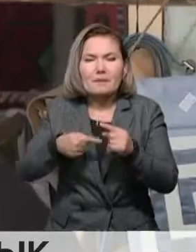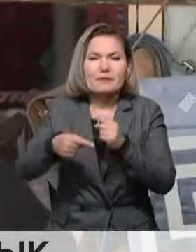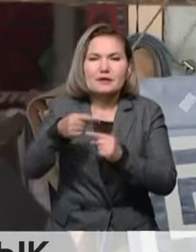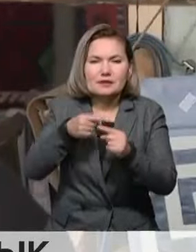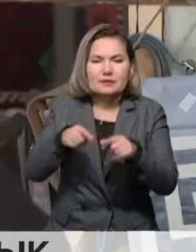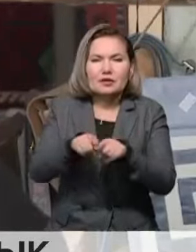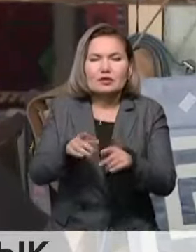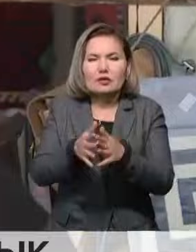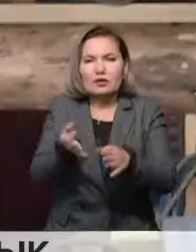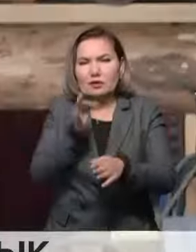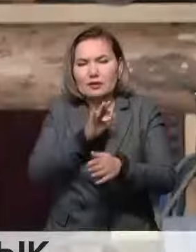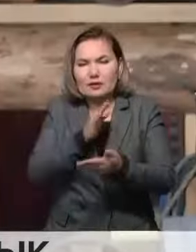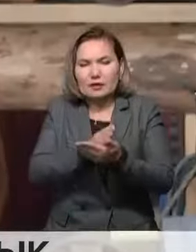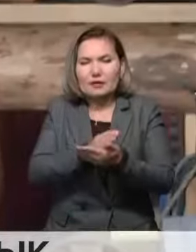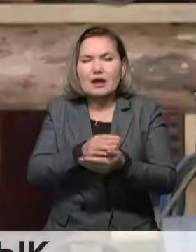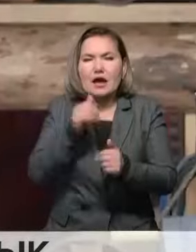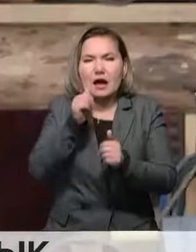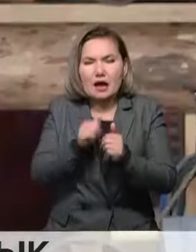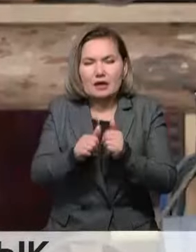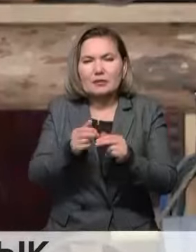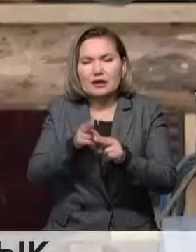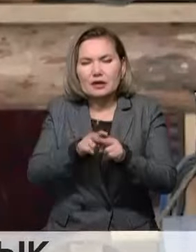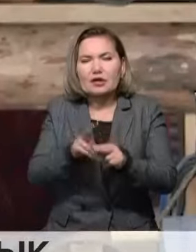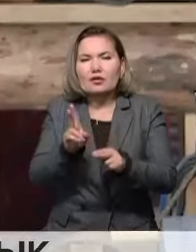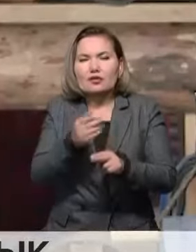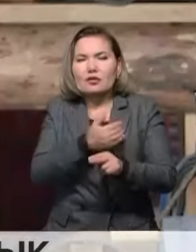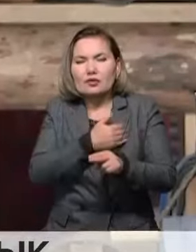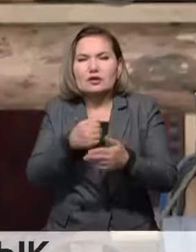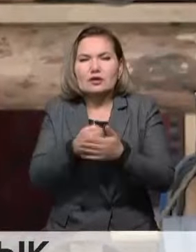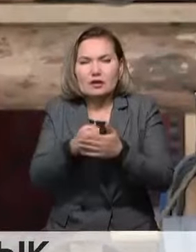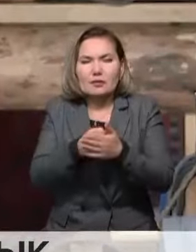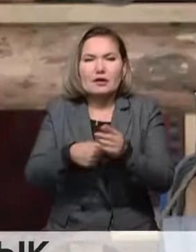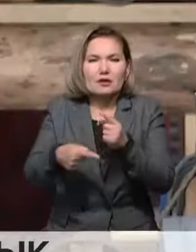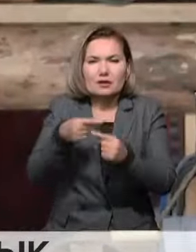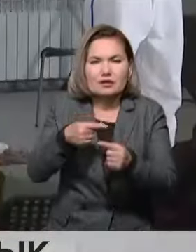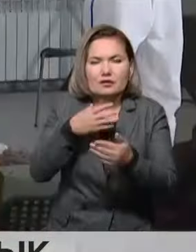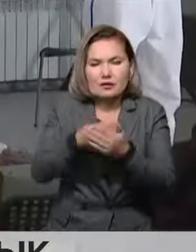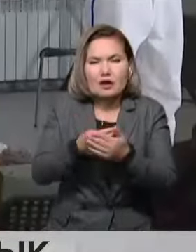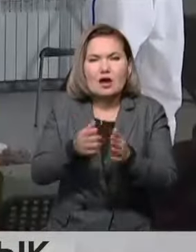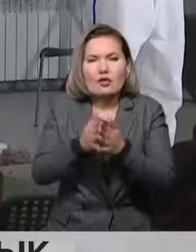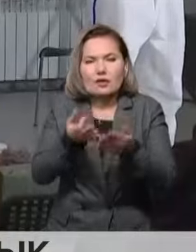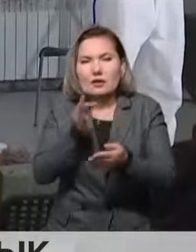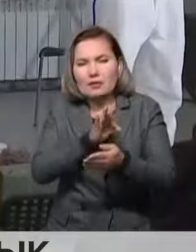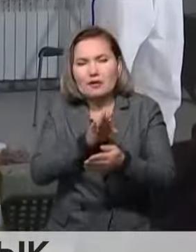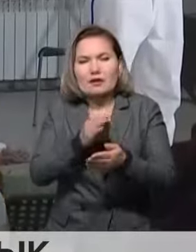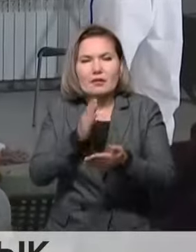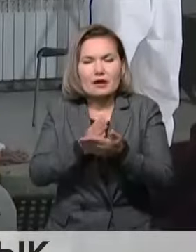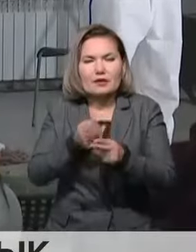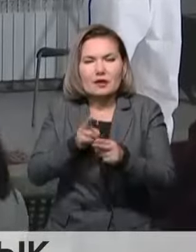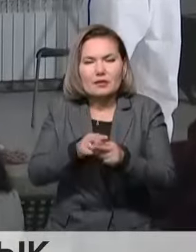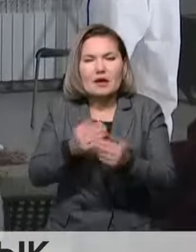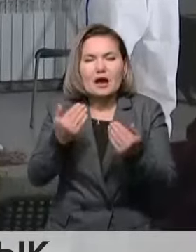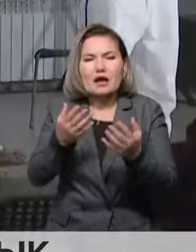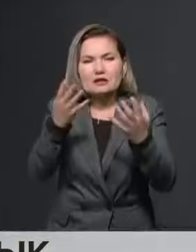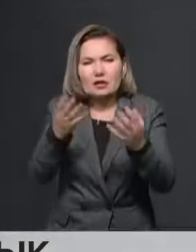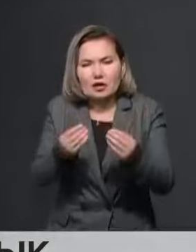бизнесмендердің өзіне де пайдалы болуы мүмкін. Кез келген бір жетістікке жетемін деген адамға бұл кітап пайдалы болады деп ойлаймын. Кітапта Huawei-дің қазіргі деңгейге